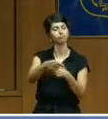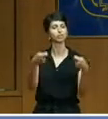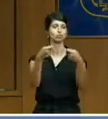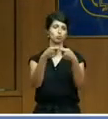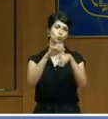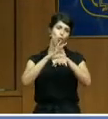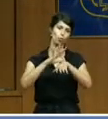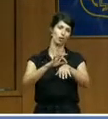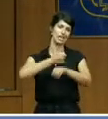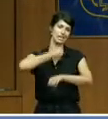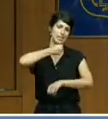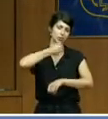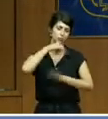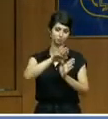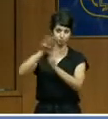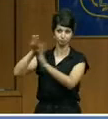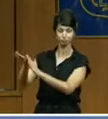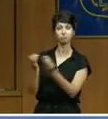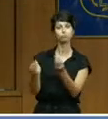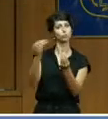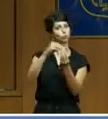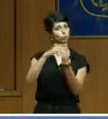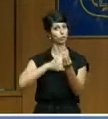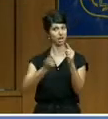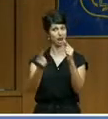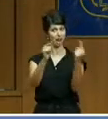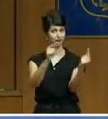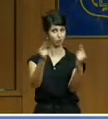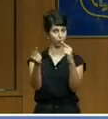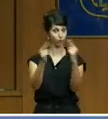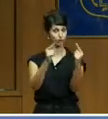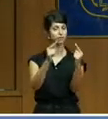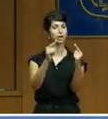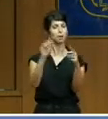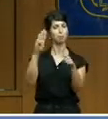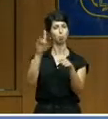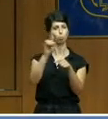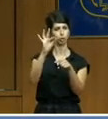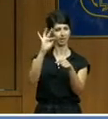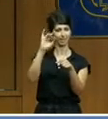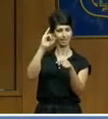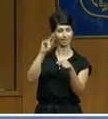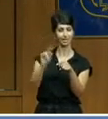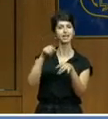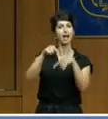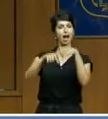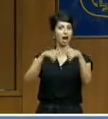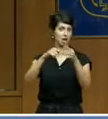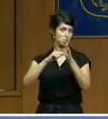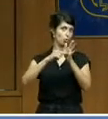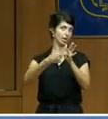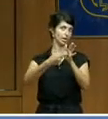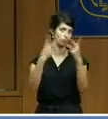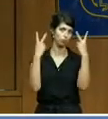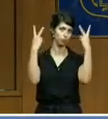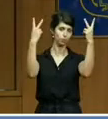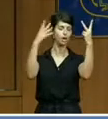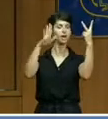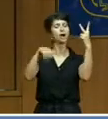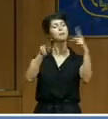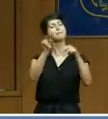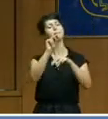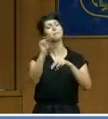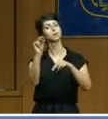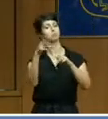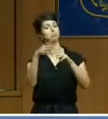בהזדקנות. דבר נוסף שאני רוצה לדון איתכם על הבוטריל שהופך אותו לחיית מודל מרכזית גם